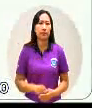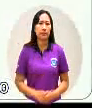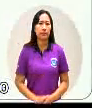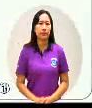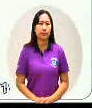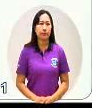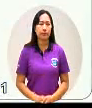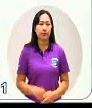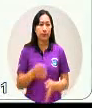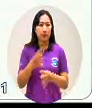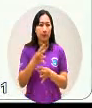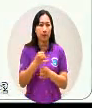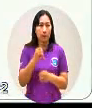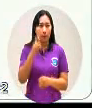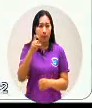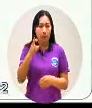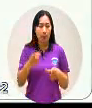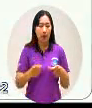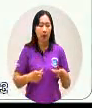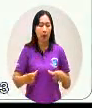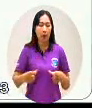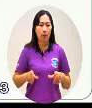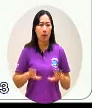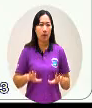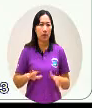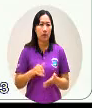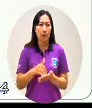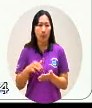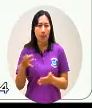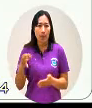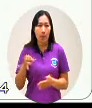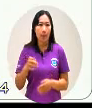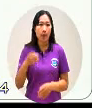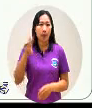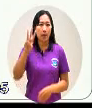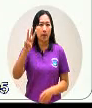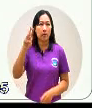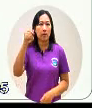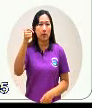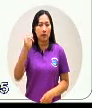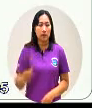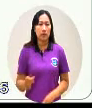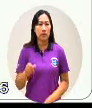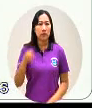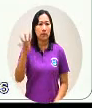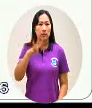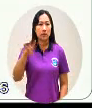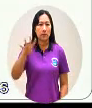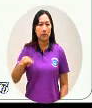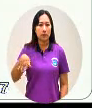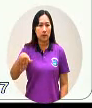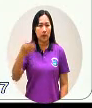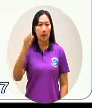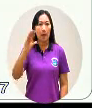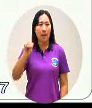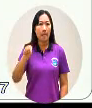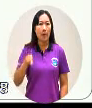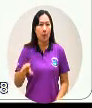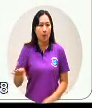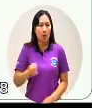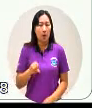这个是十号公目前的经费要3亿4900万，咱已经取得经费3亿2000万